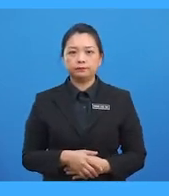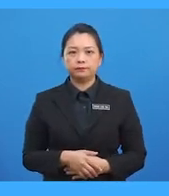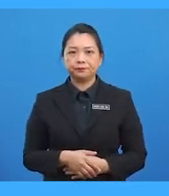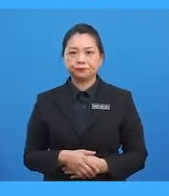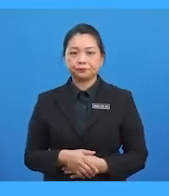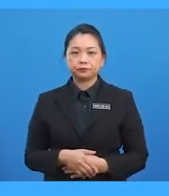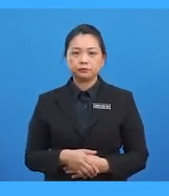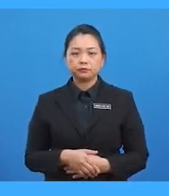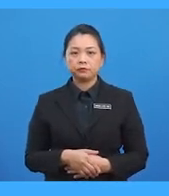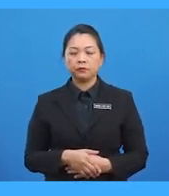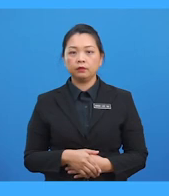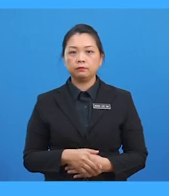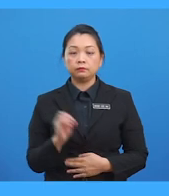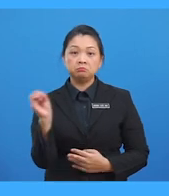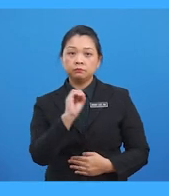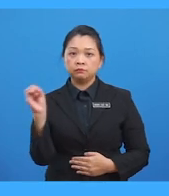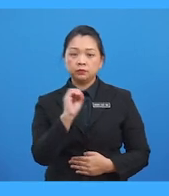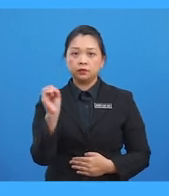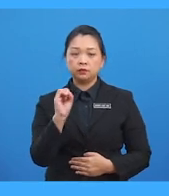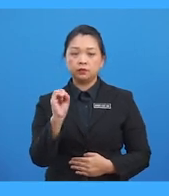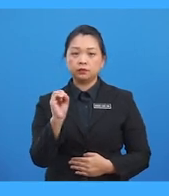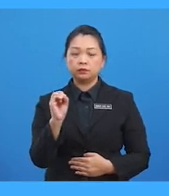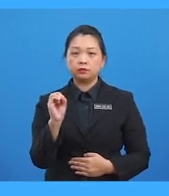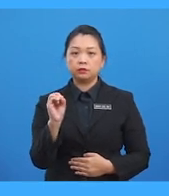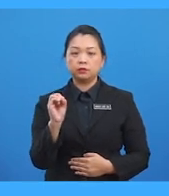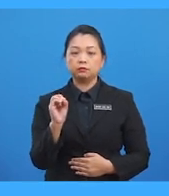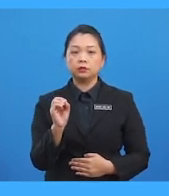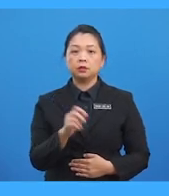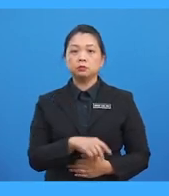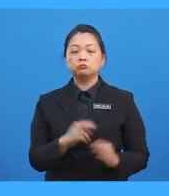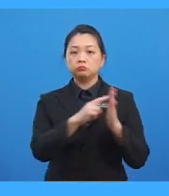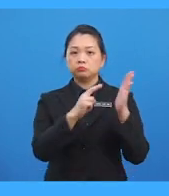Kedua, tiada penguatkuasaan dari pihak yang bertanggungjawab.